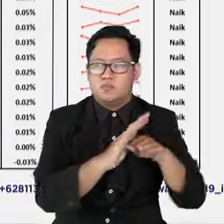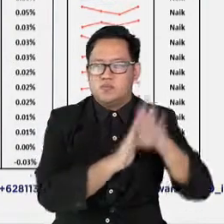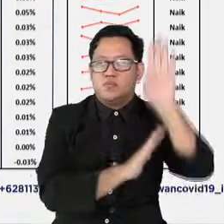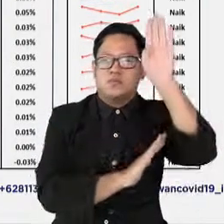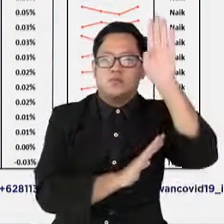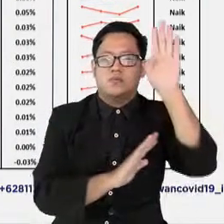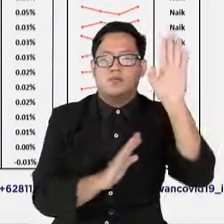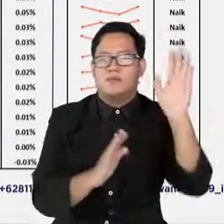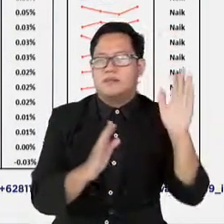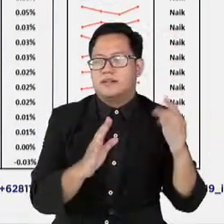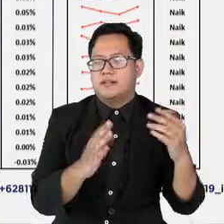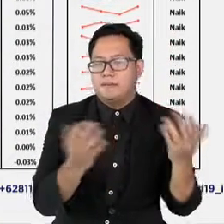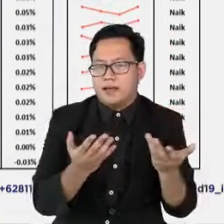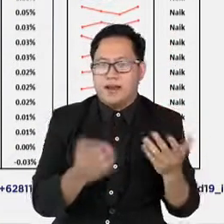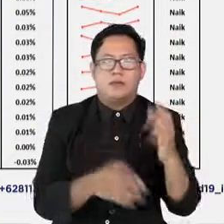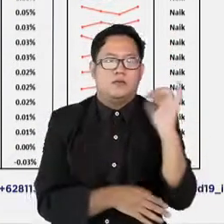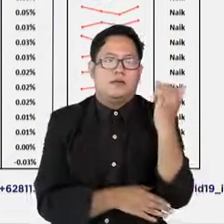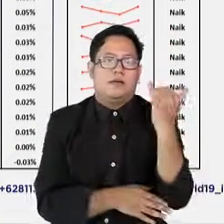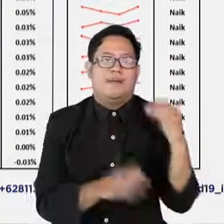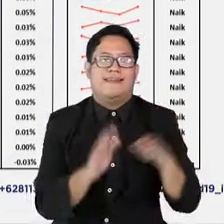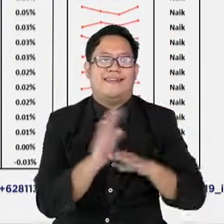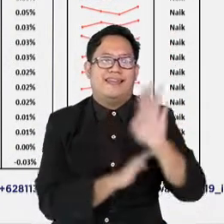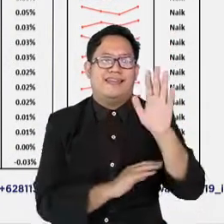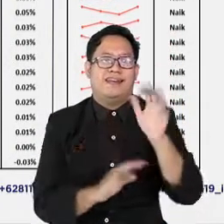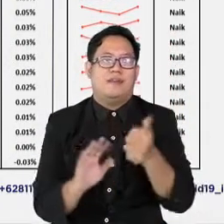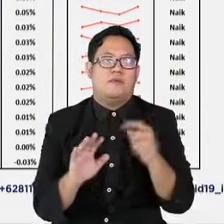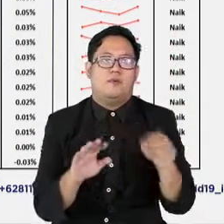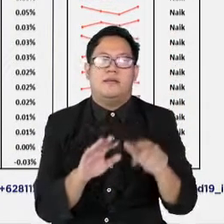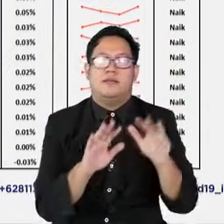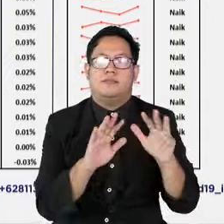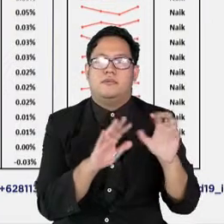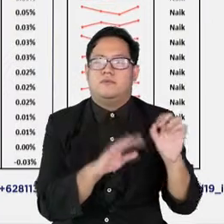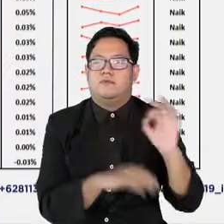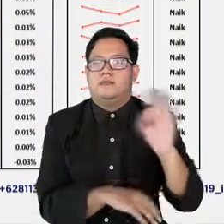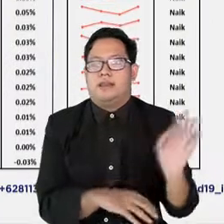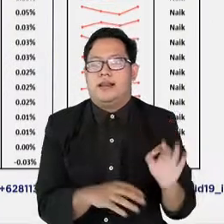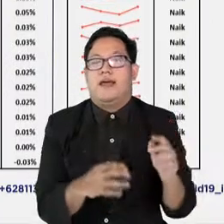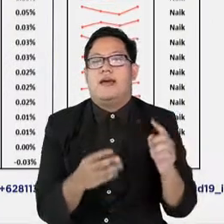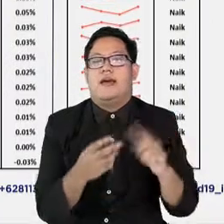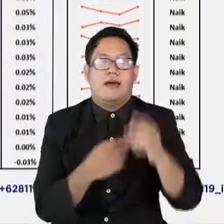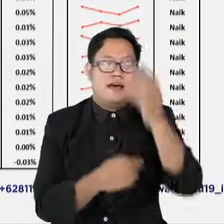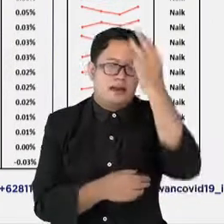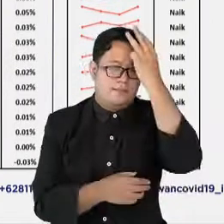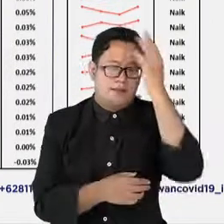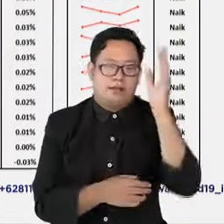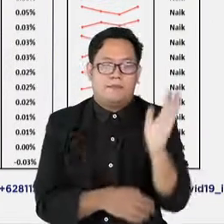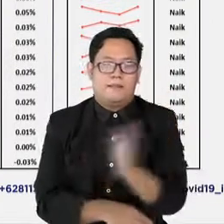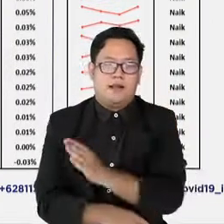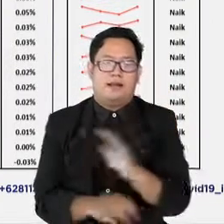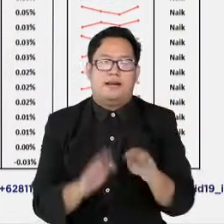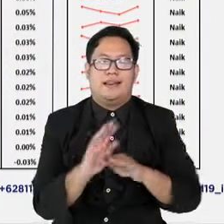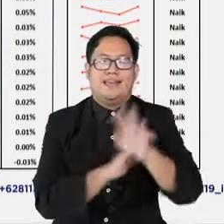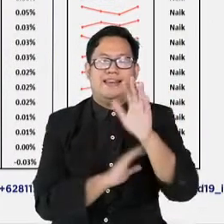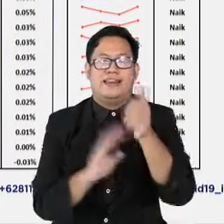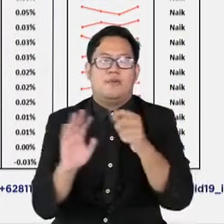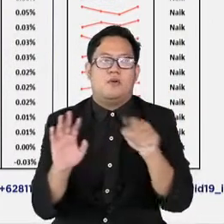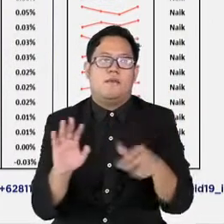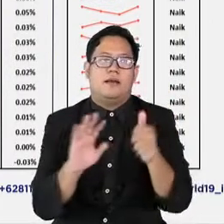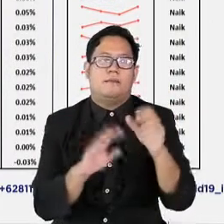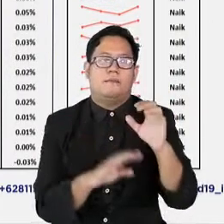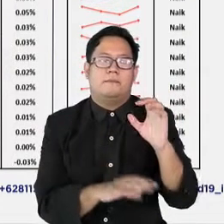naik 6,6 09 persen Kalimantan Barat Nike 6 koma nol enam persen